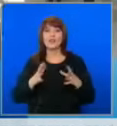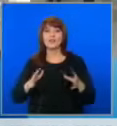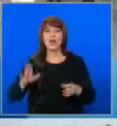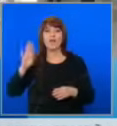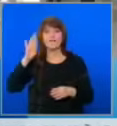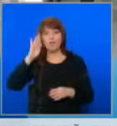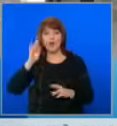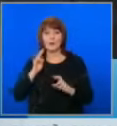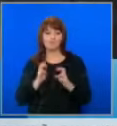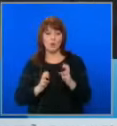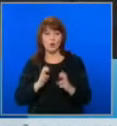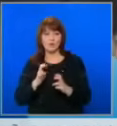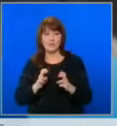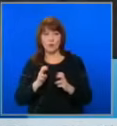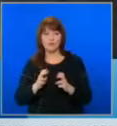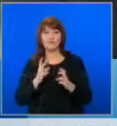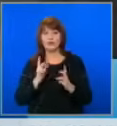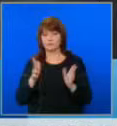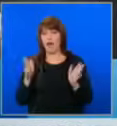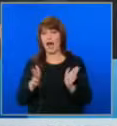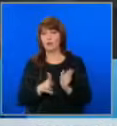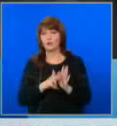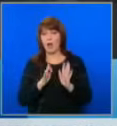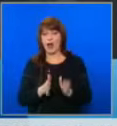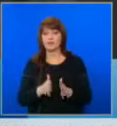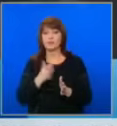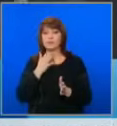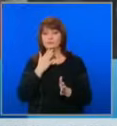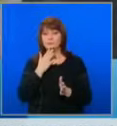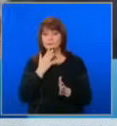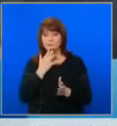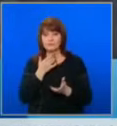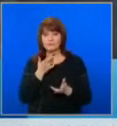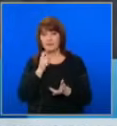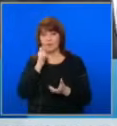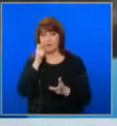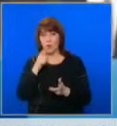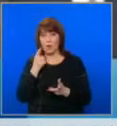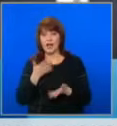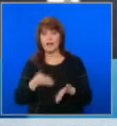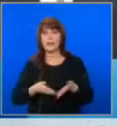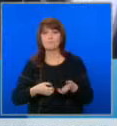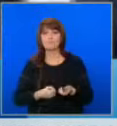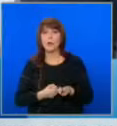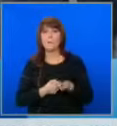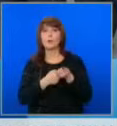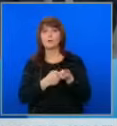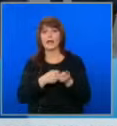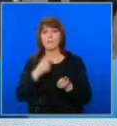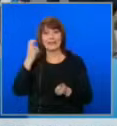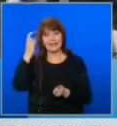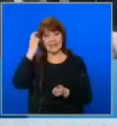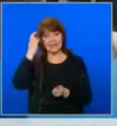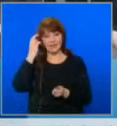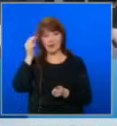военното производство остава актуална и в контекста на войната в украйна и подкрепата за киев